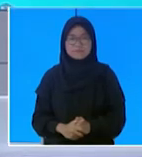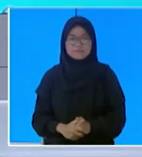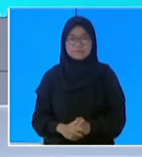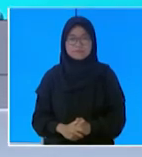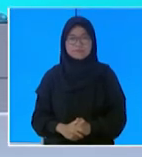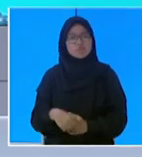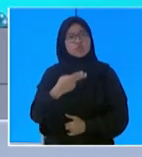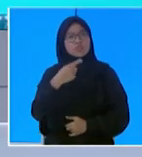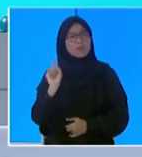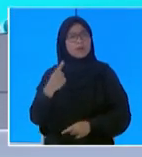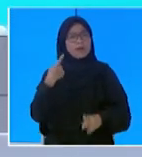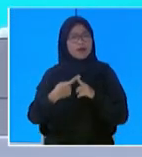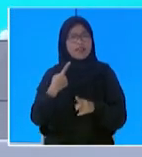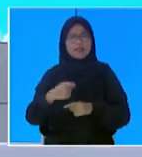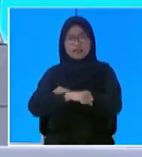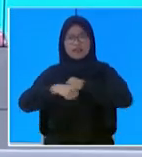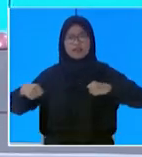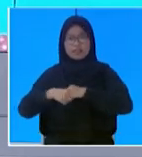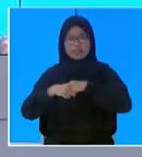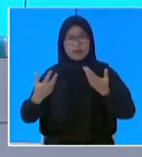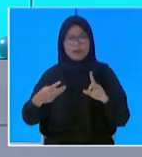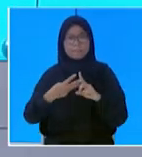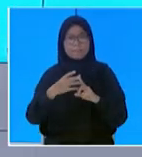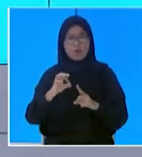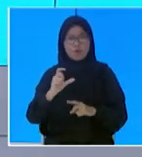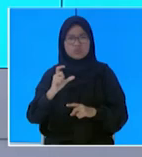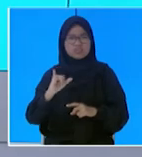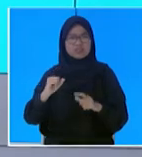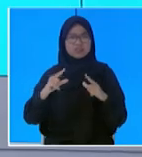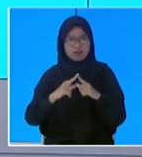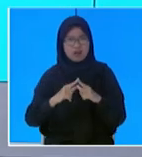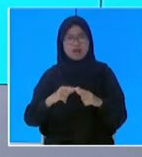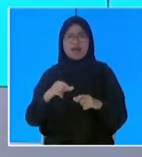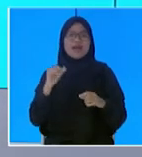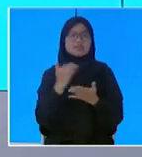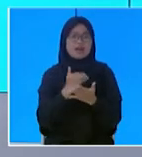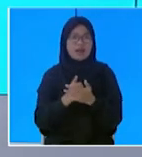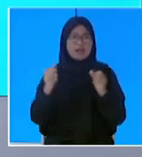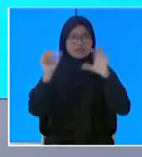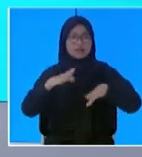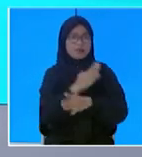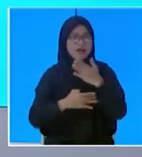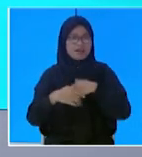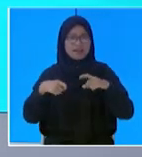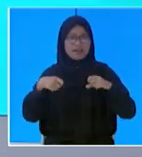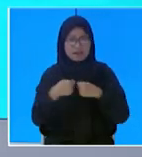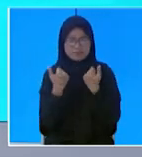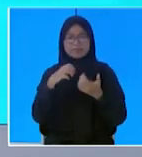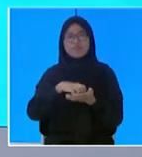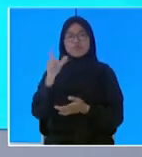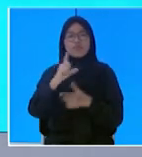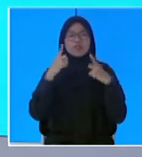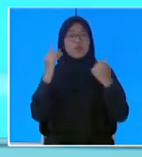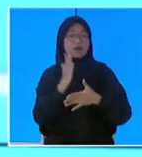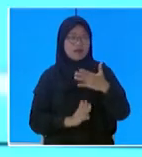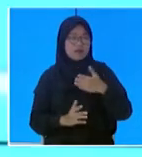Dan untuk pertama kalinya pemirsa, Indonesia mengirimkan atlet cabang olahraga Boccia dalam event ASEAN Para Games ke-11 di Solo, Jawa